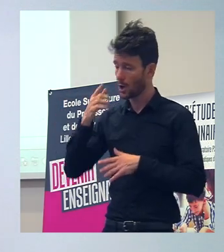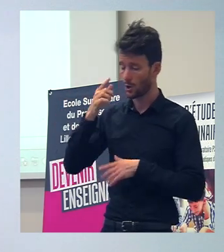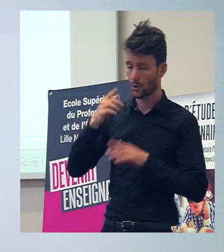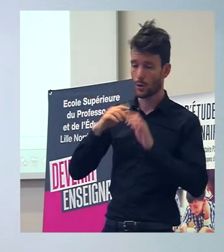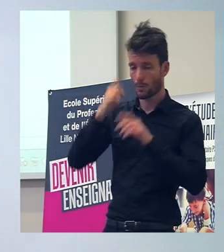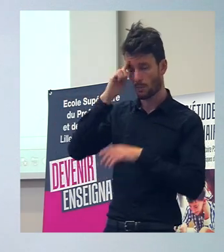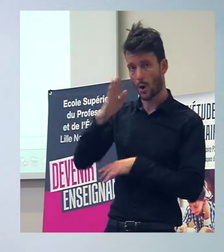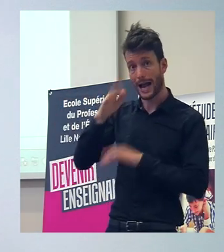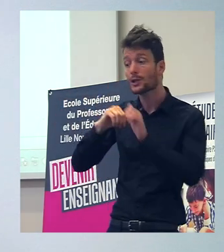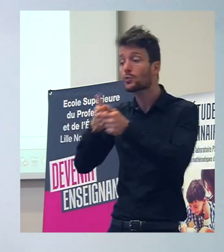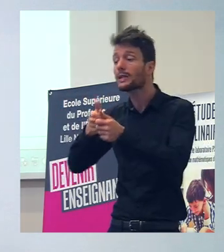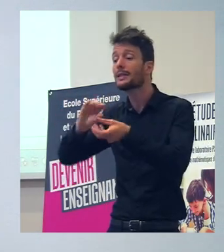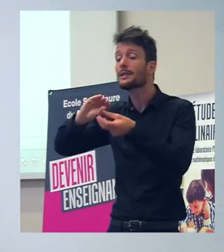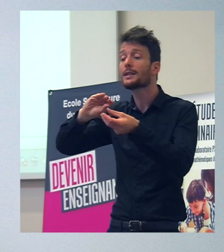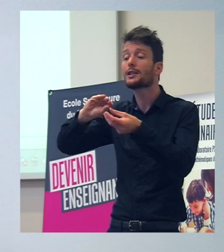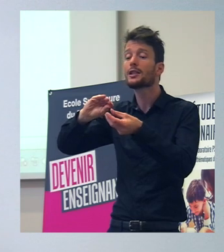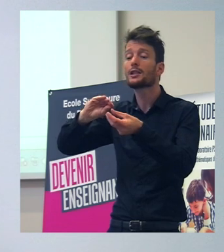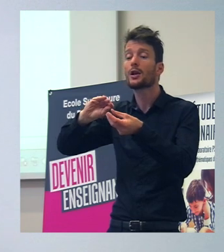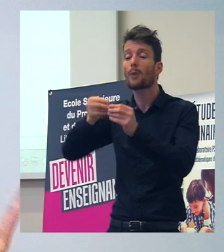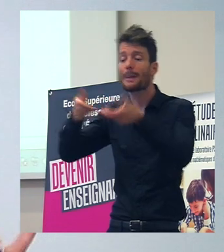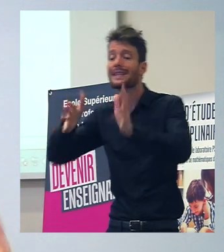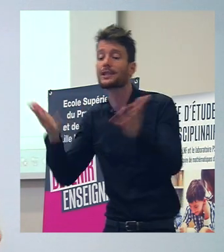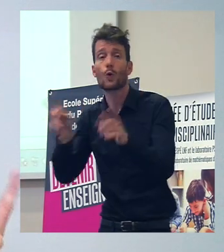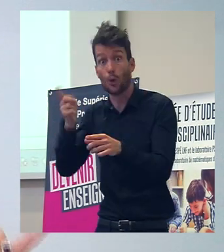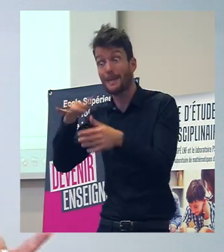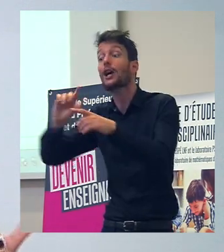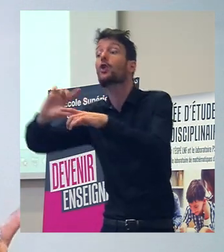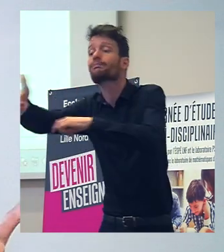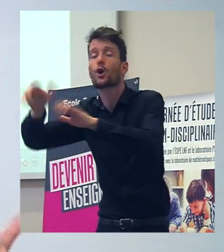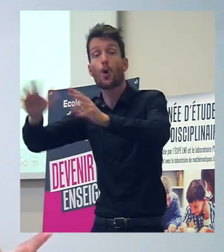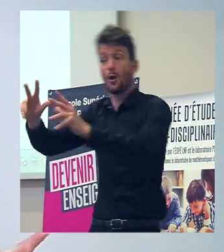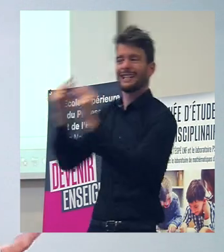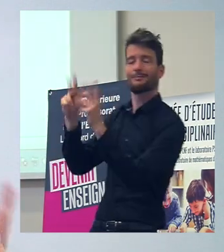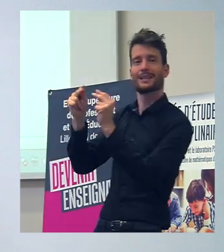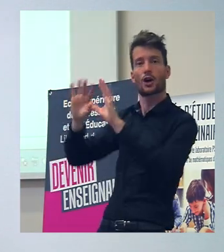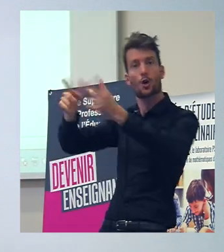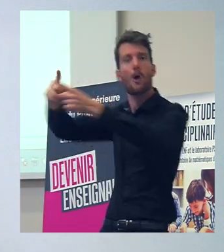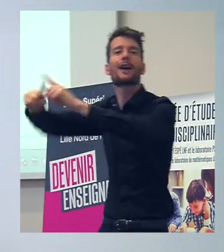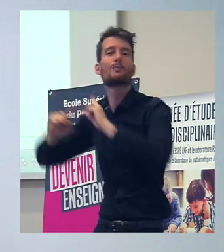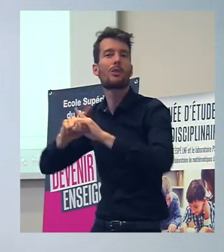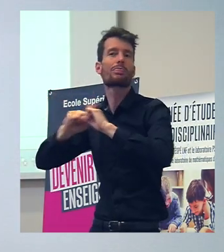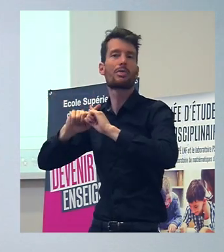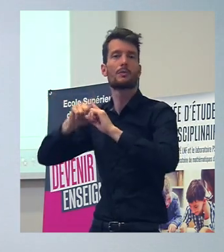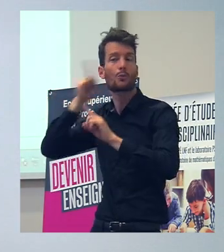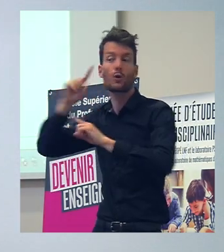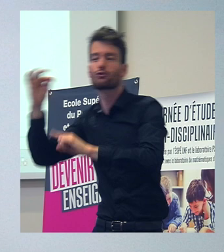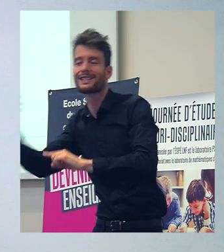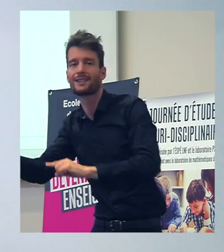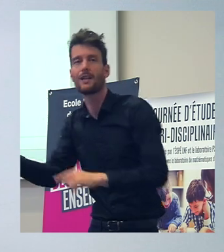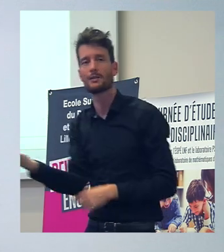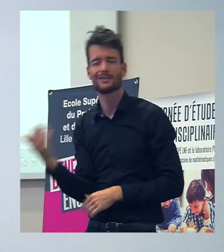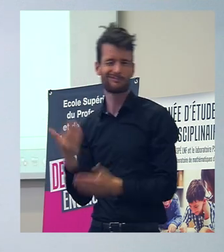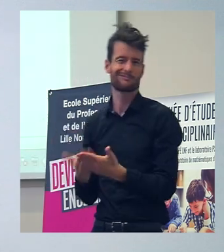des justifications avancées pour choisir telle ou telle issue. Autrement dit, on